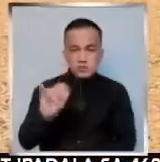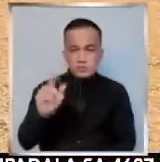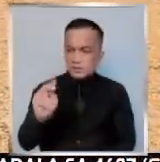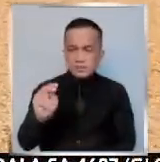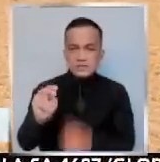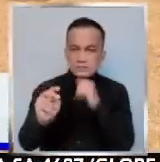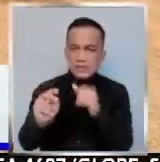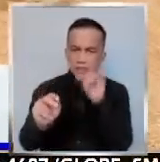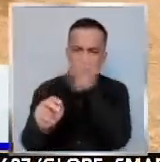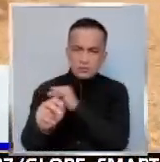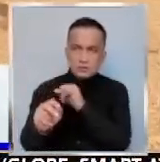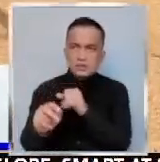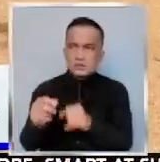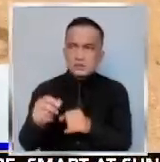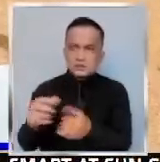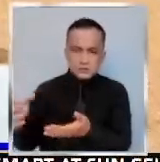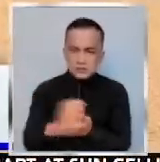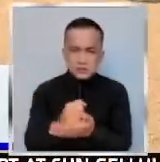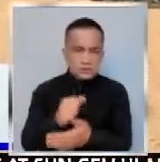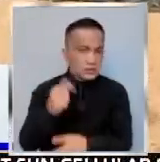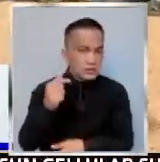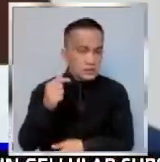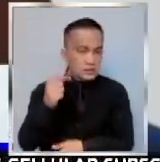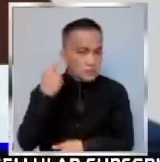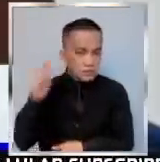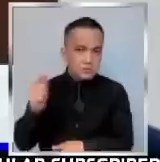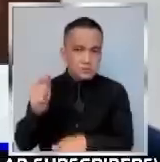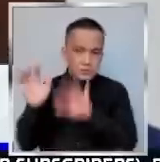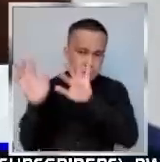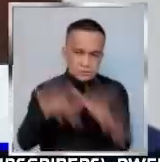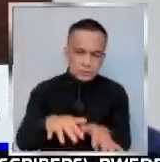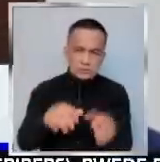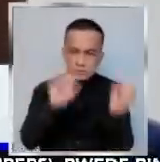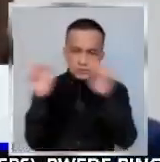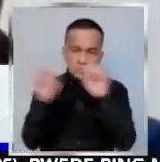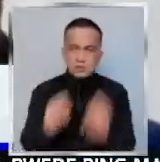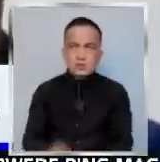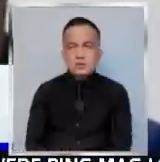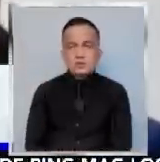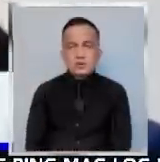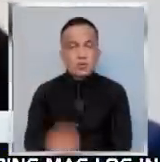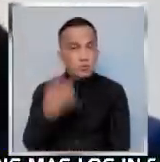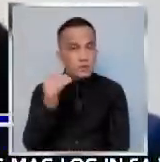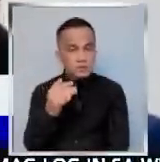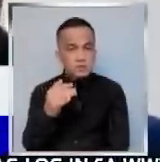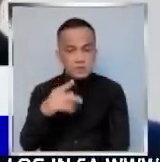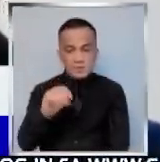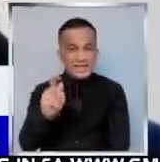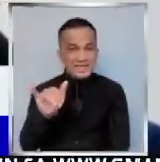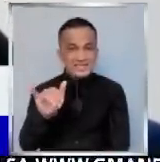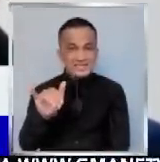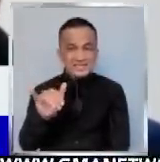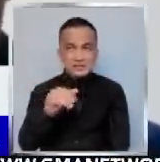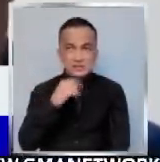ang mga palay na hindi pa nagkukulay gold kung pinadapa ito ng bagyo. Kasi ngayon, hindi buo yung palay pa yon. So tinamaan sila